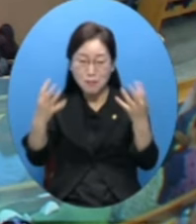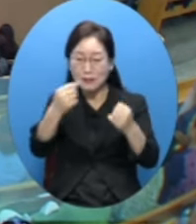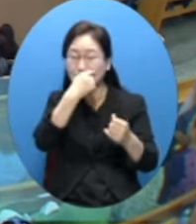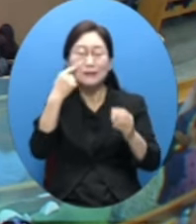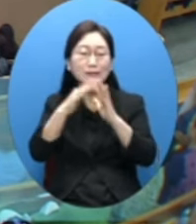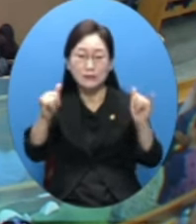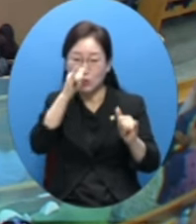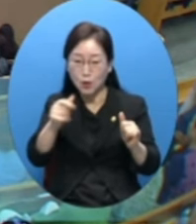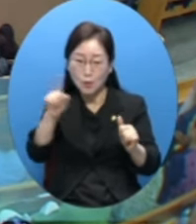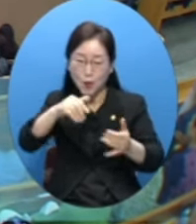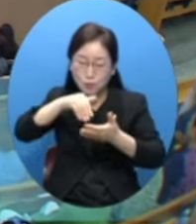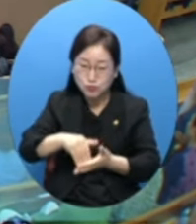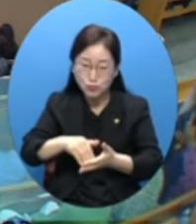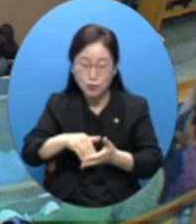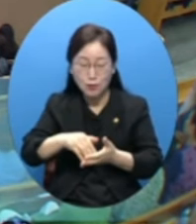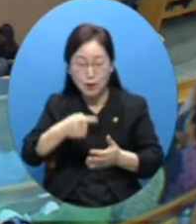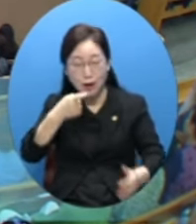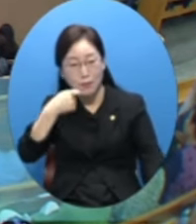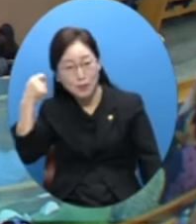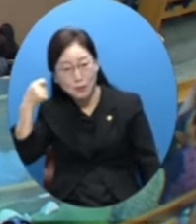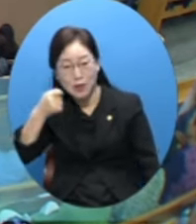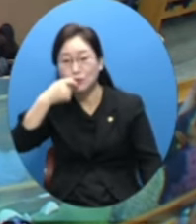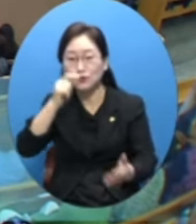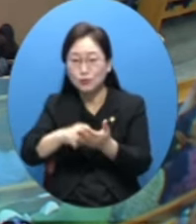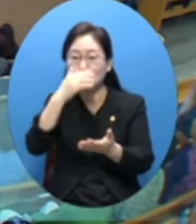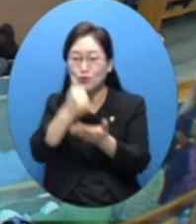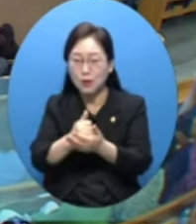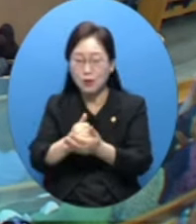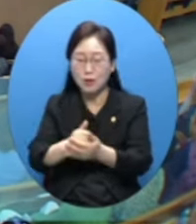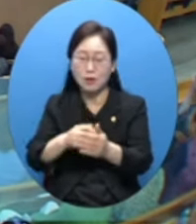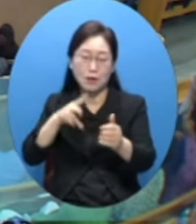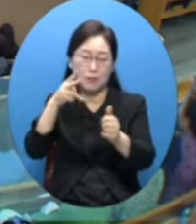것과 얽매이기 쉬운 죄를 벗어버리고.